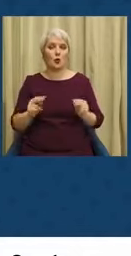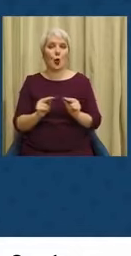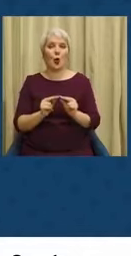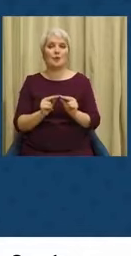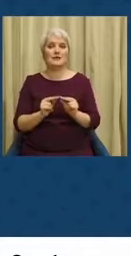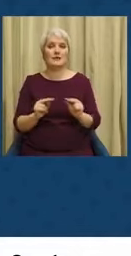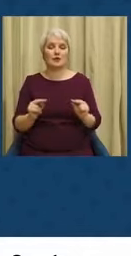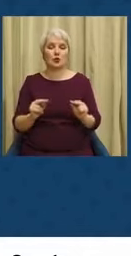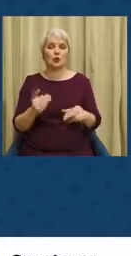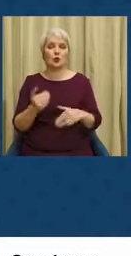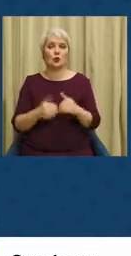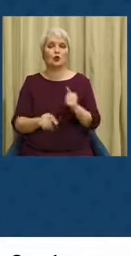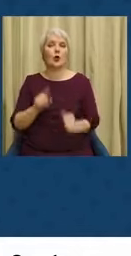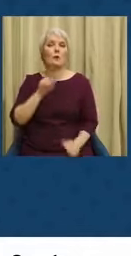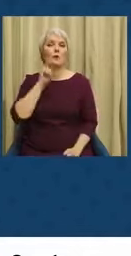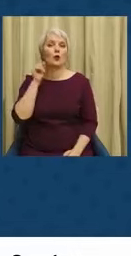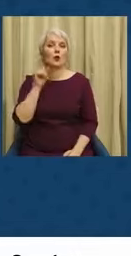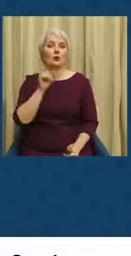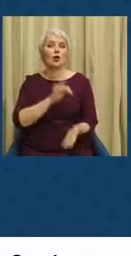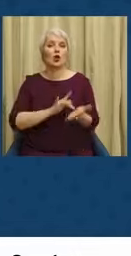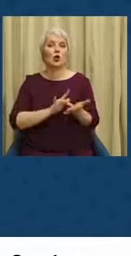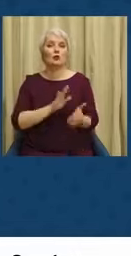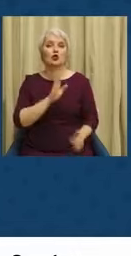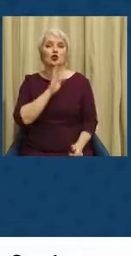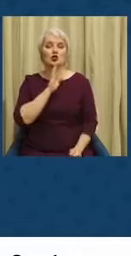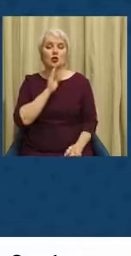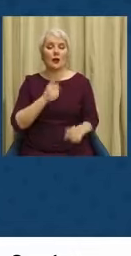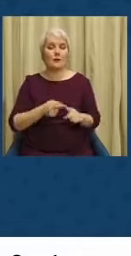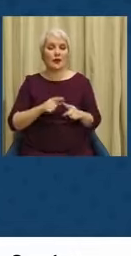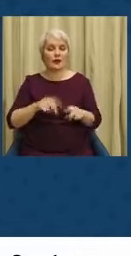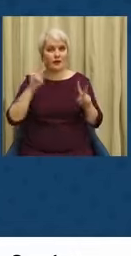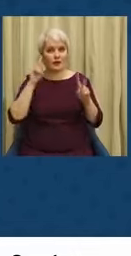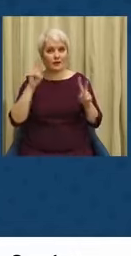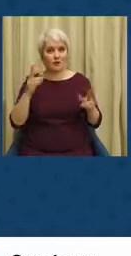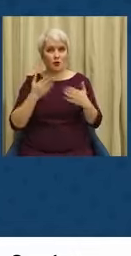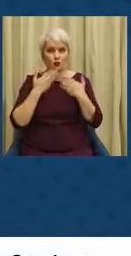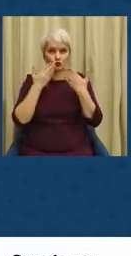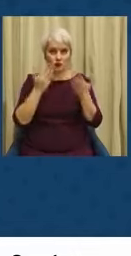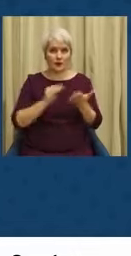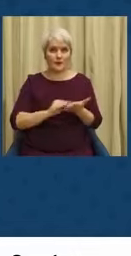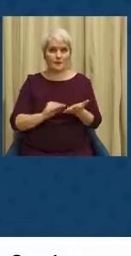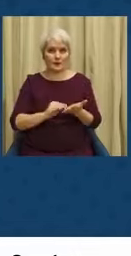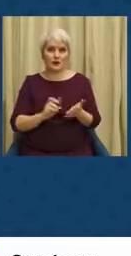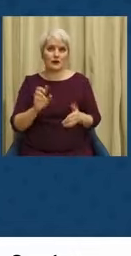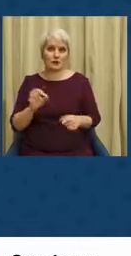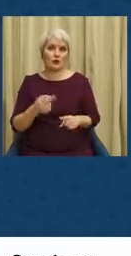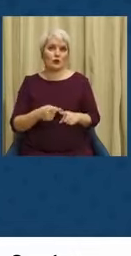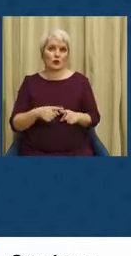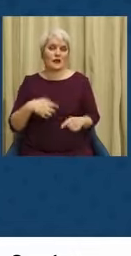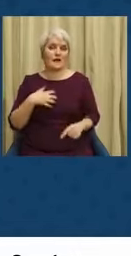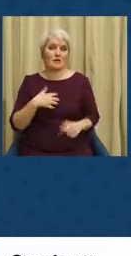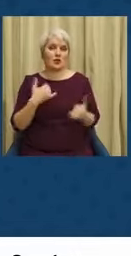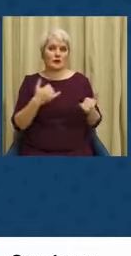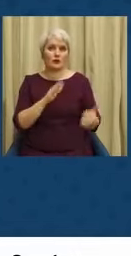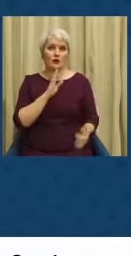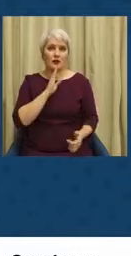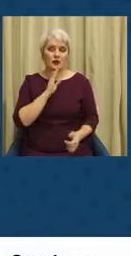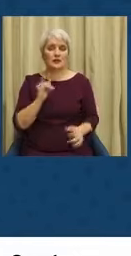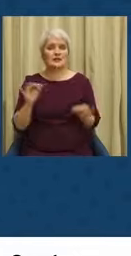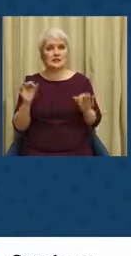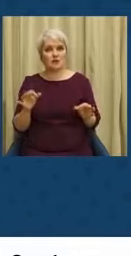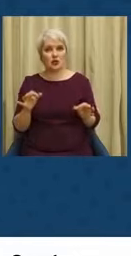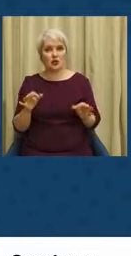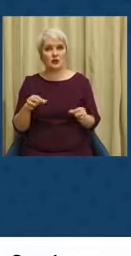вже молодим ромським жінкам, які не вміють читати і писати, тому що це важливо для них. Ну і,